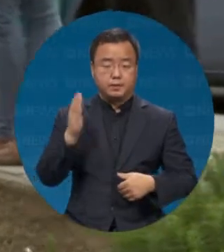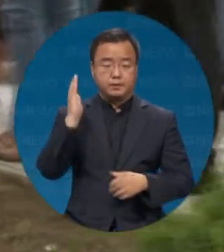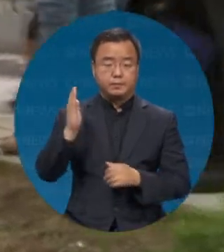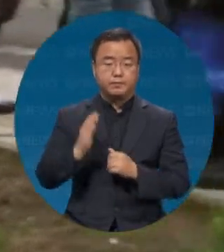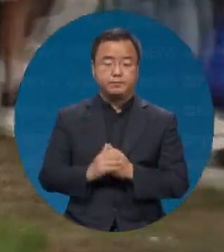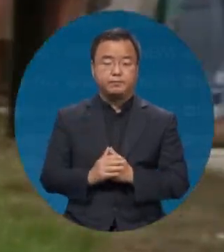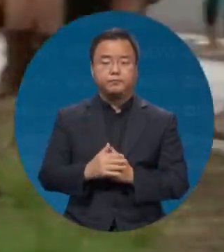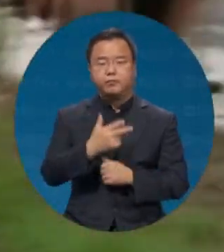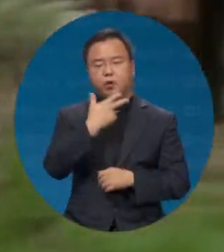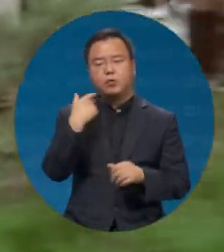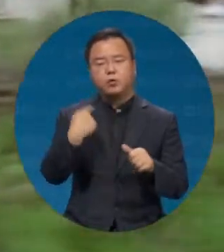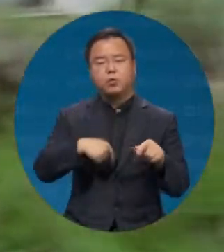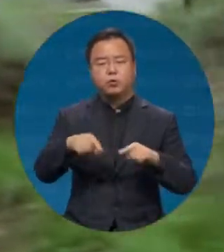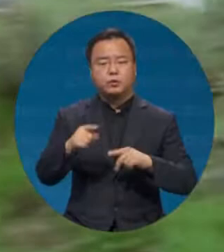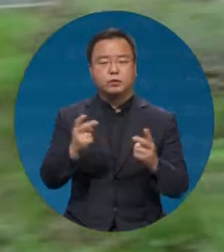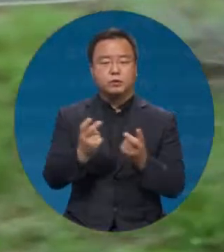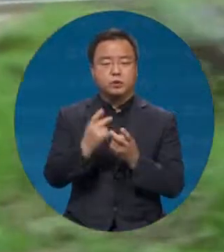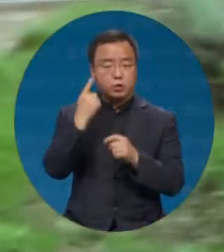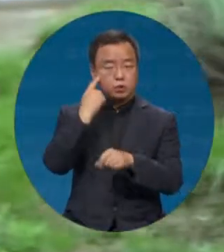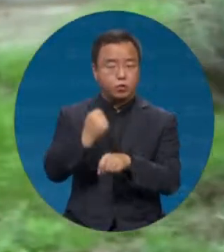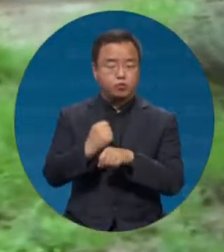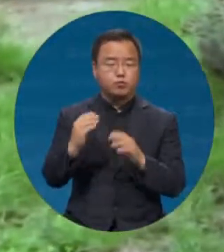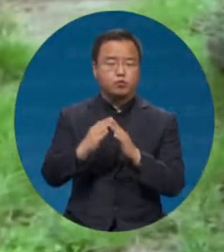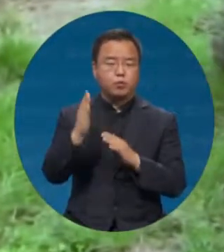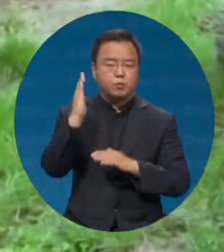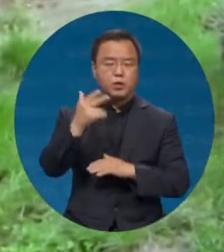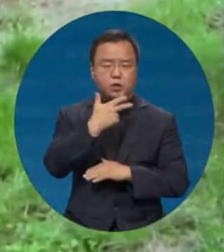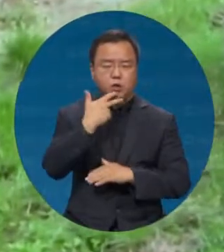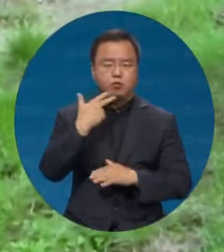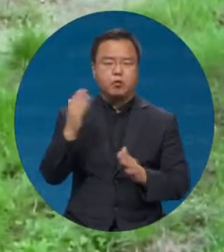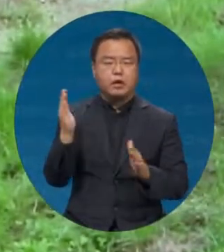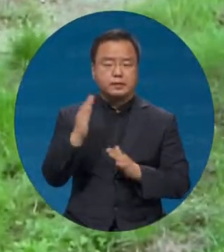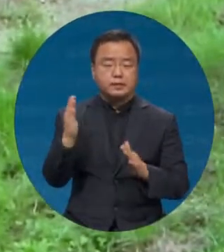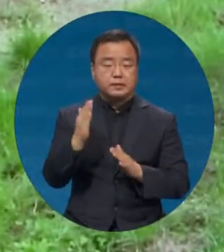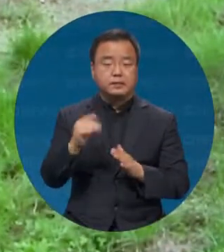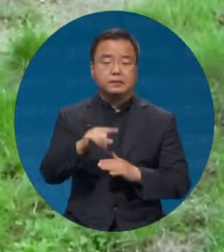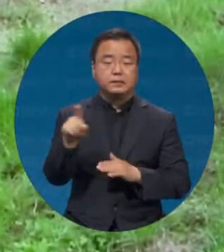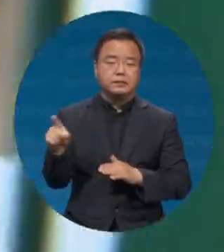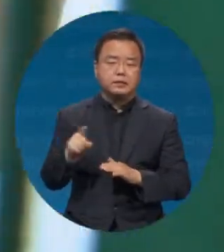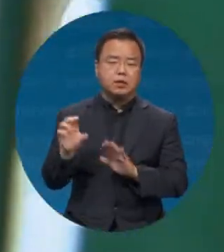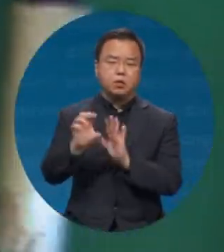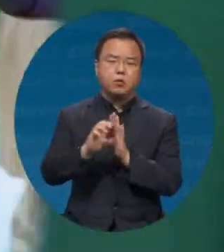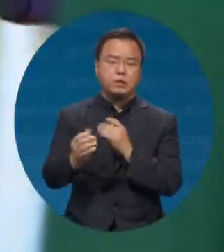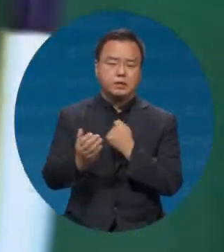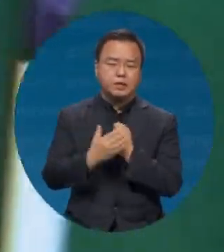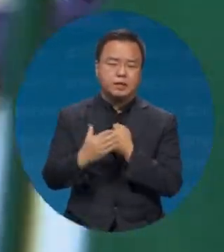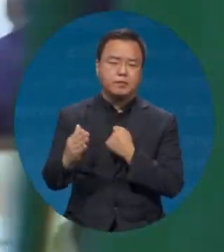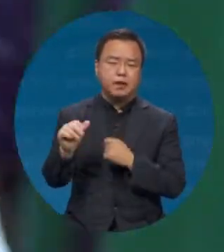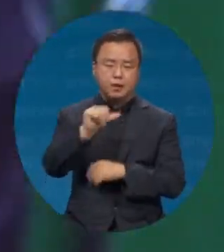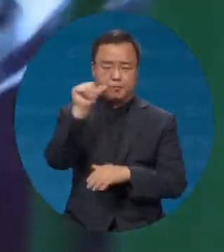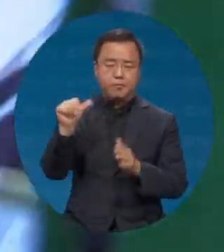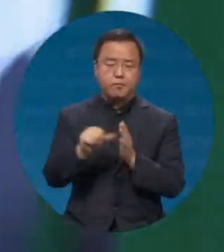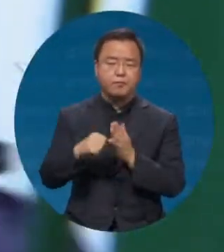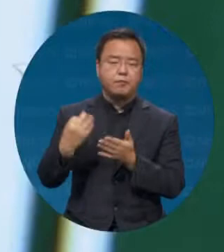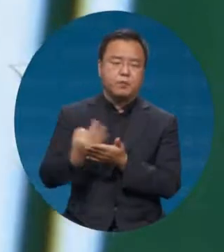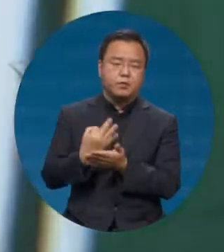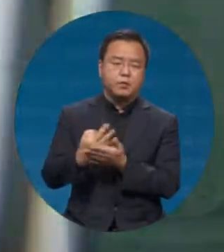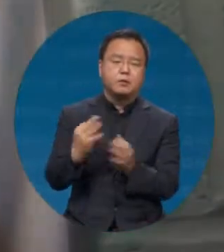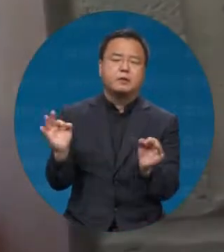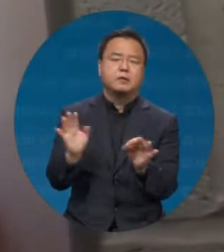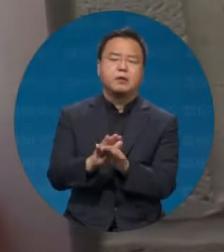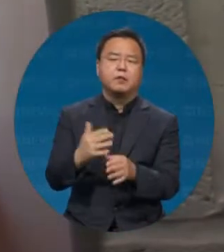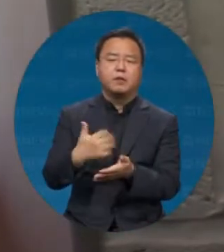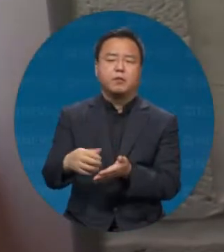영국 교육정책연구소가 추산한 코로나19로 영국 학생들이 평생 잃게 될 수익은 최소 125조 원.